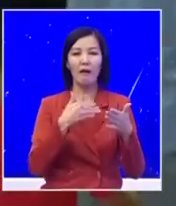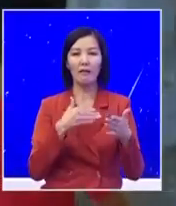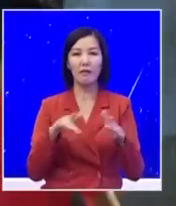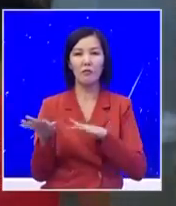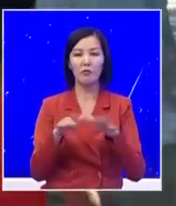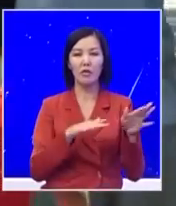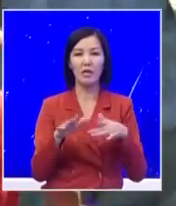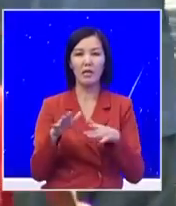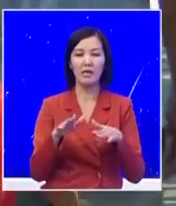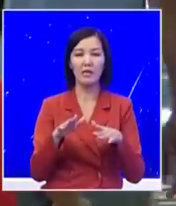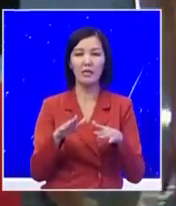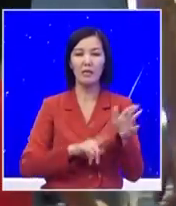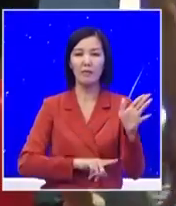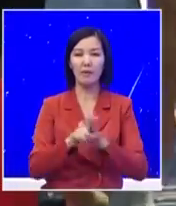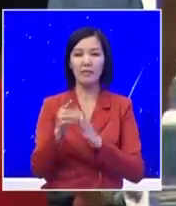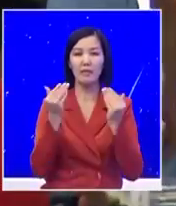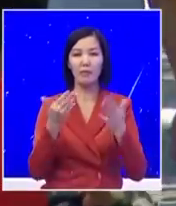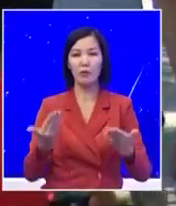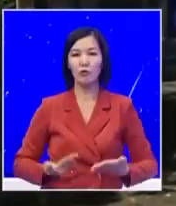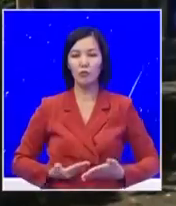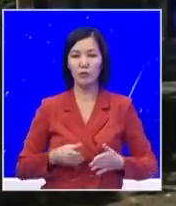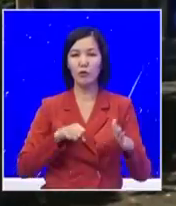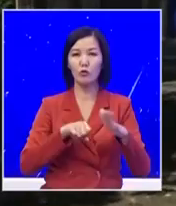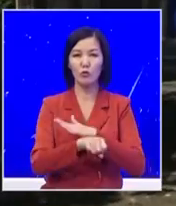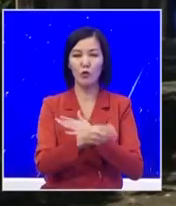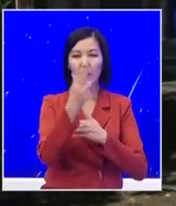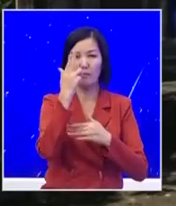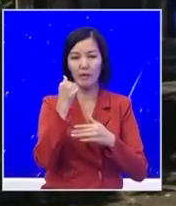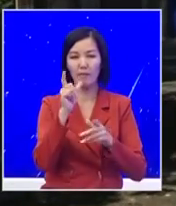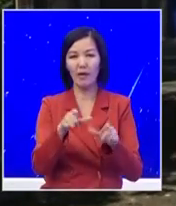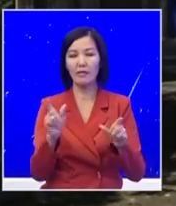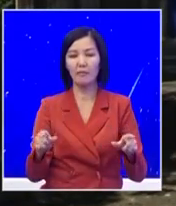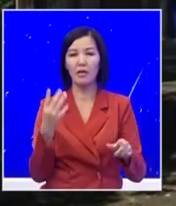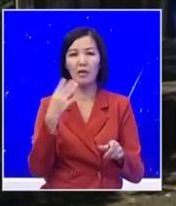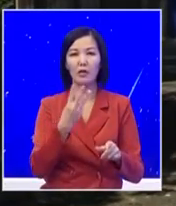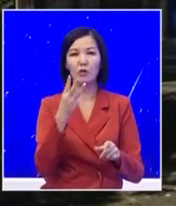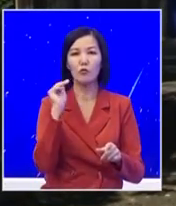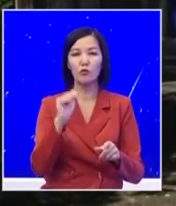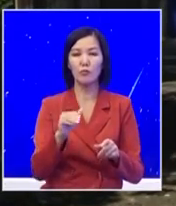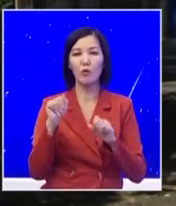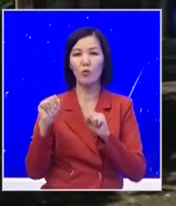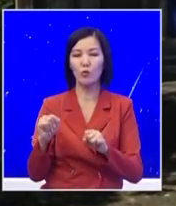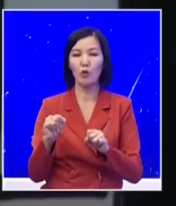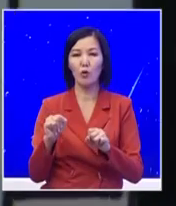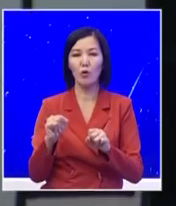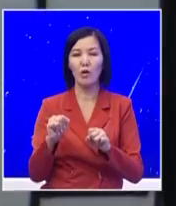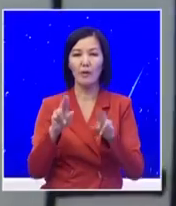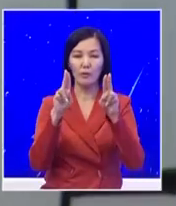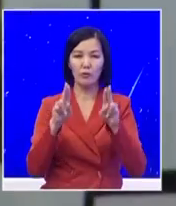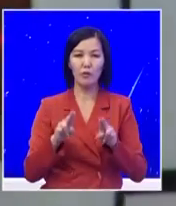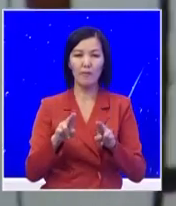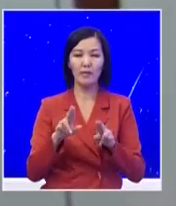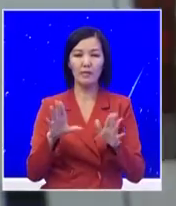шараларын қолданып келеді. Биыл тұрмыстық зорлық-зомбылық жасауға бейім адамдарға қатысты 43 мыңнан аса қорғау нұсқамасы шыққан. Жыл